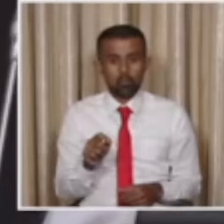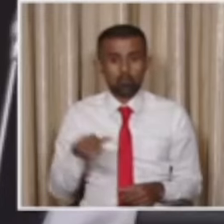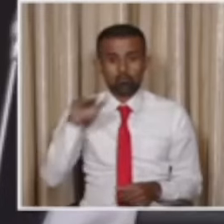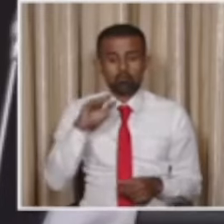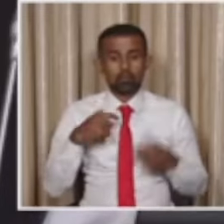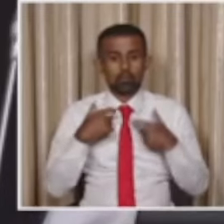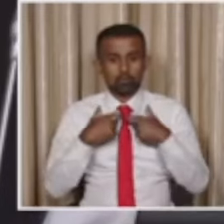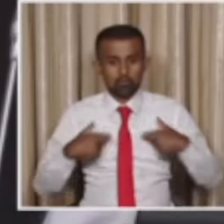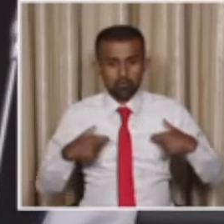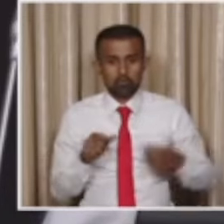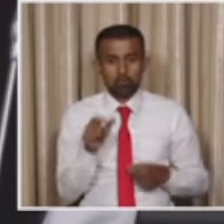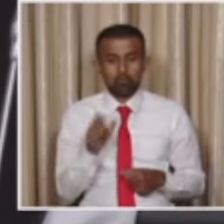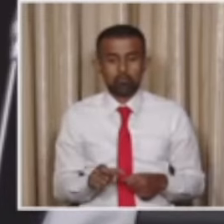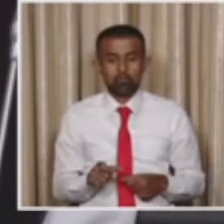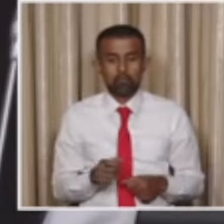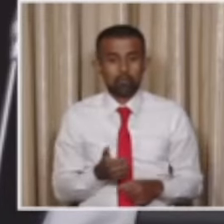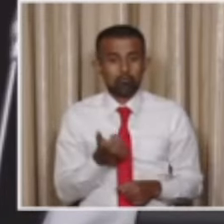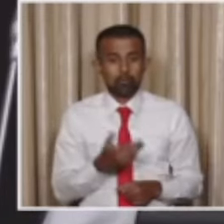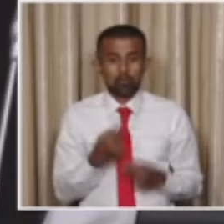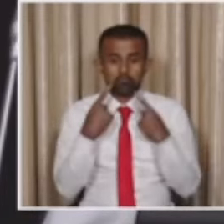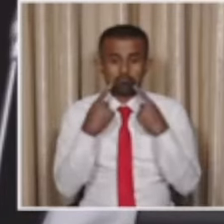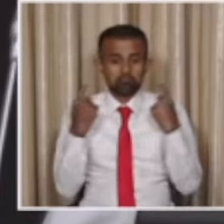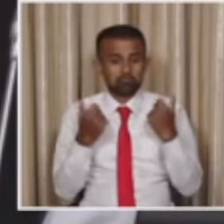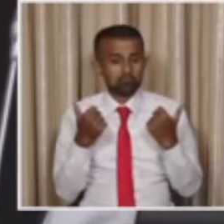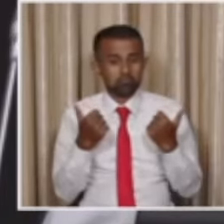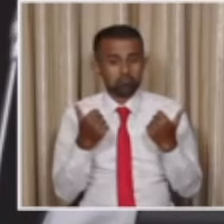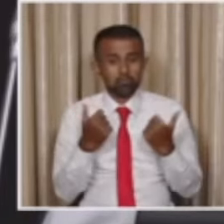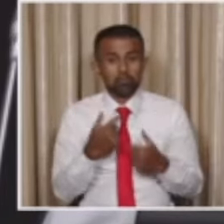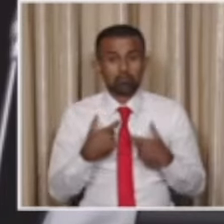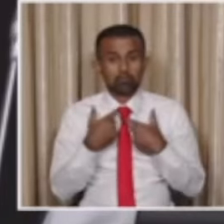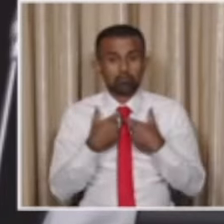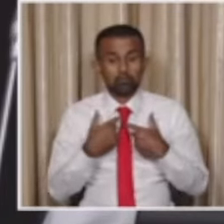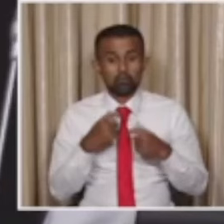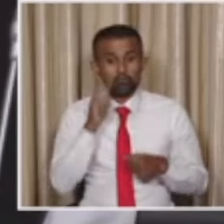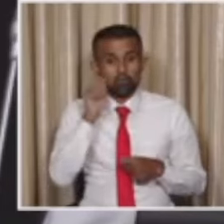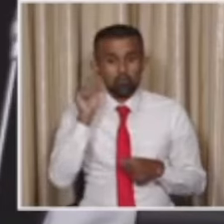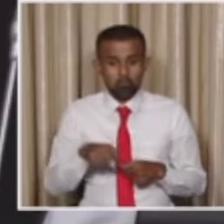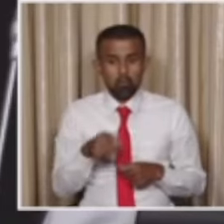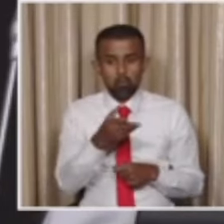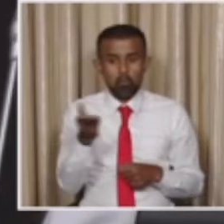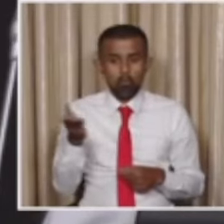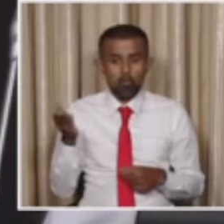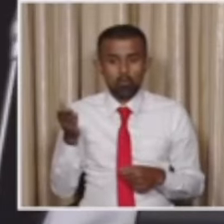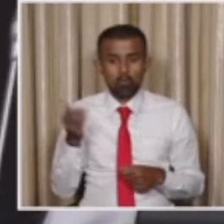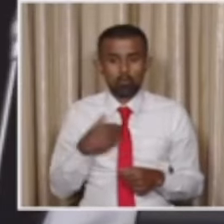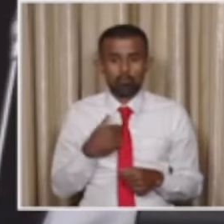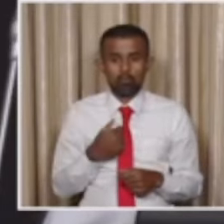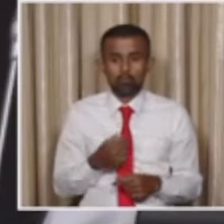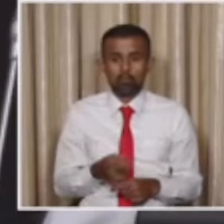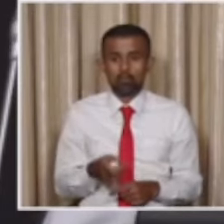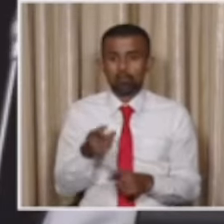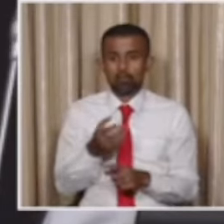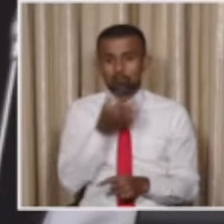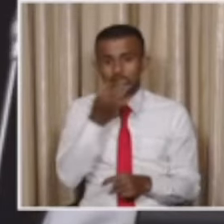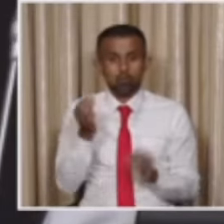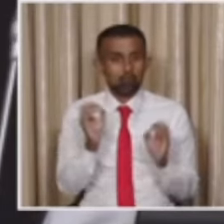නීතිඥවරේ. ඉතාමත්ම වැදගත් ගැඹීරතාවයක් තිබුණ විනිසුරුවරුන් තමයි දිගටම හිටියේ. කවුරුත් කවදාවත් ඇඟිල්ල දික් කරලා නැහැ, පැමිණිලි